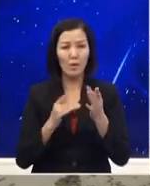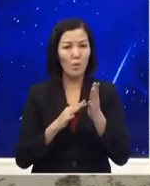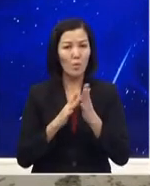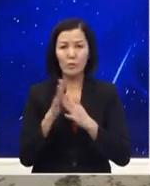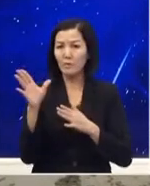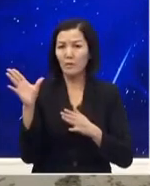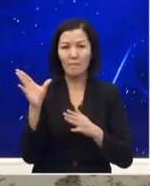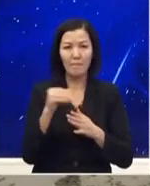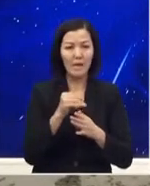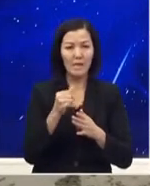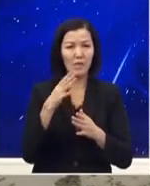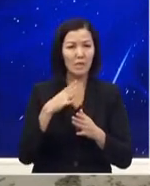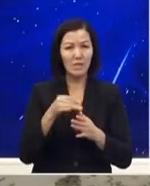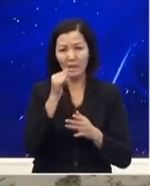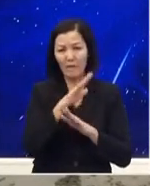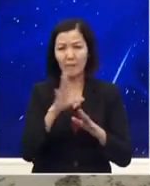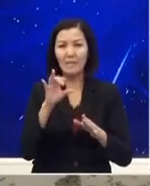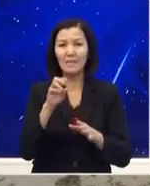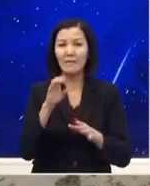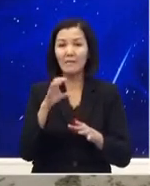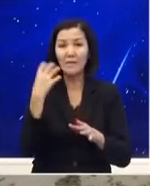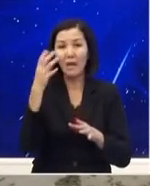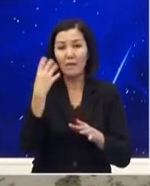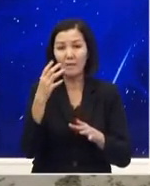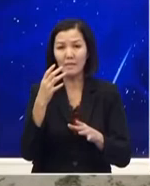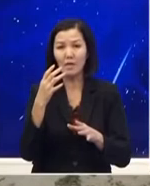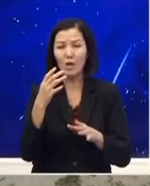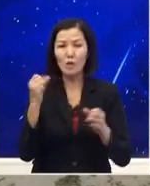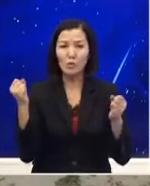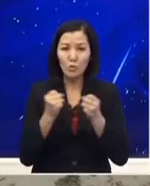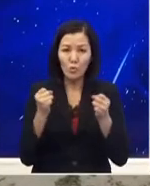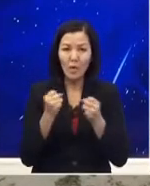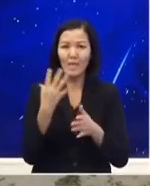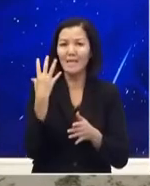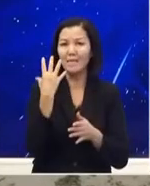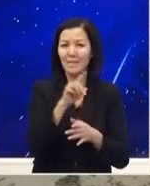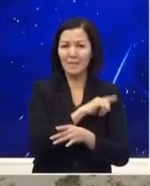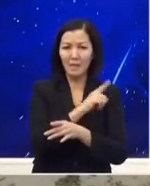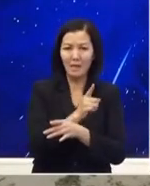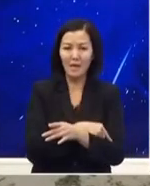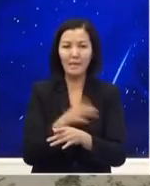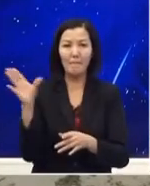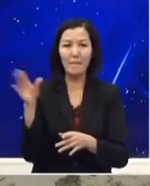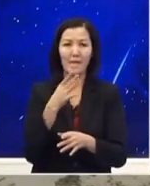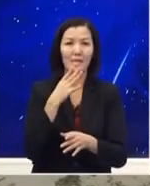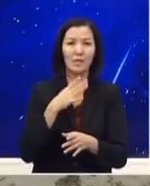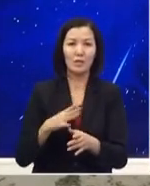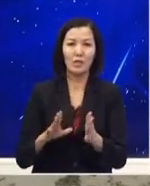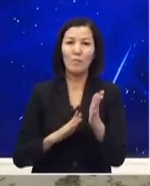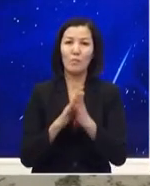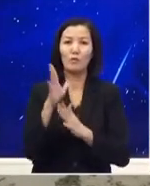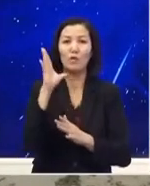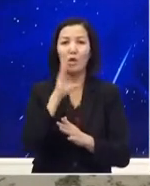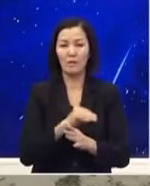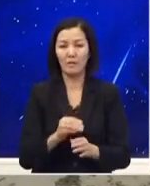алмайды. Ал сиверс алмасы осындай жағдайға бірінші климаттың осындай өзгергіштік жағдайына шыдамды